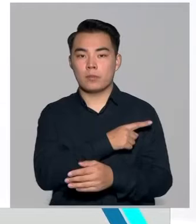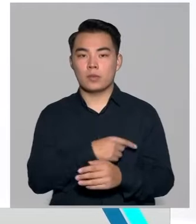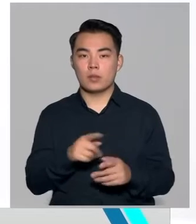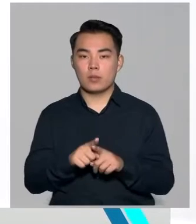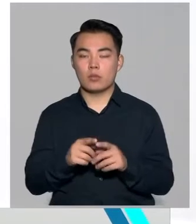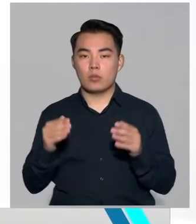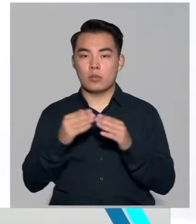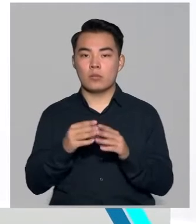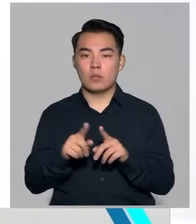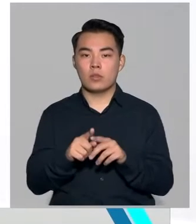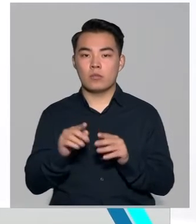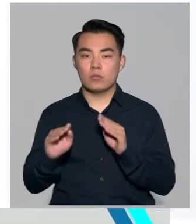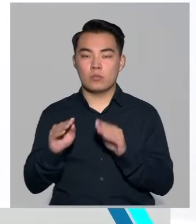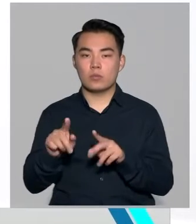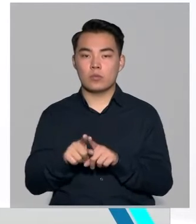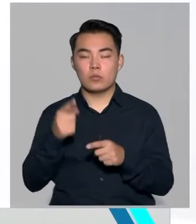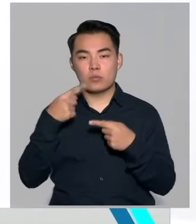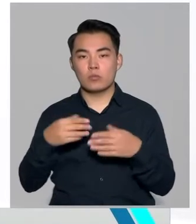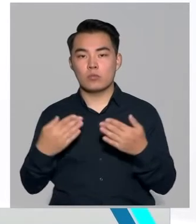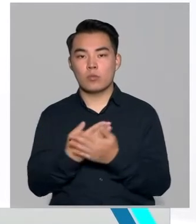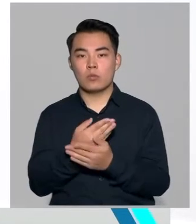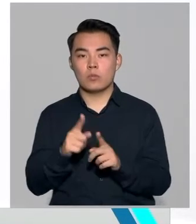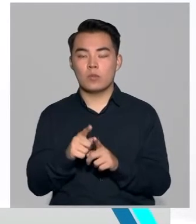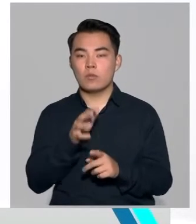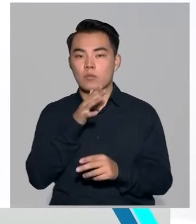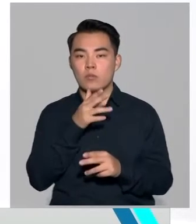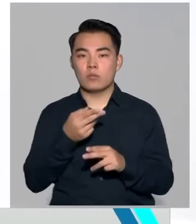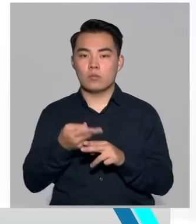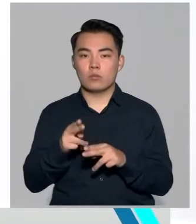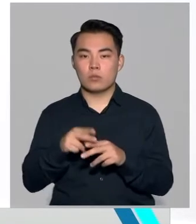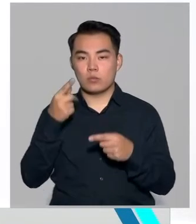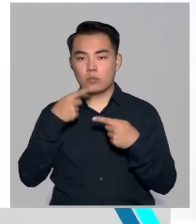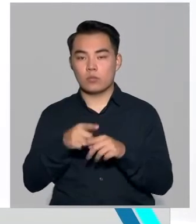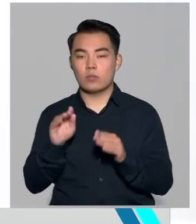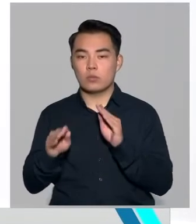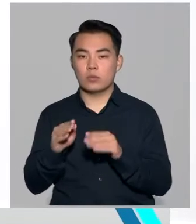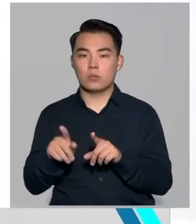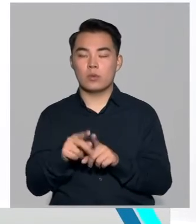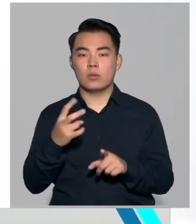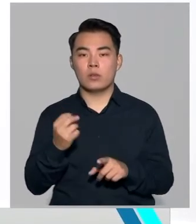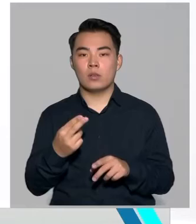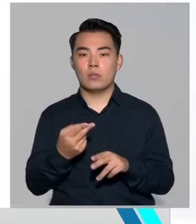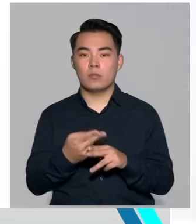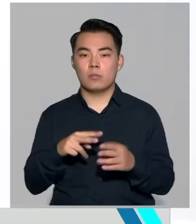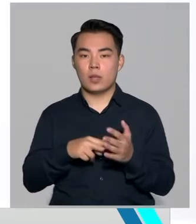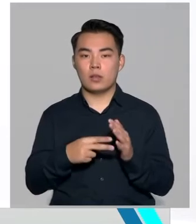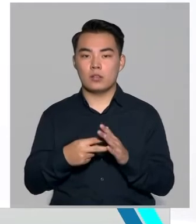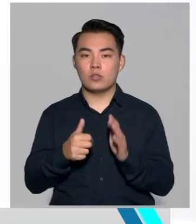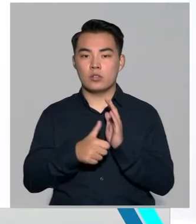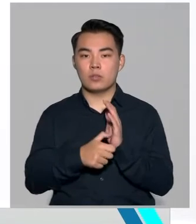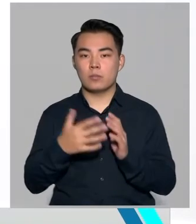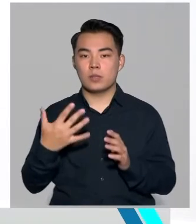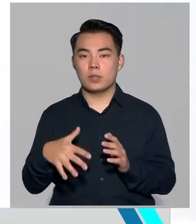укомплектованных профессиональными кадрами и современным оборудованием при этом национальным проектом запланировано строительство